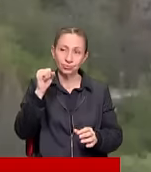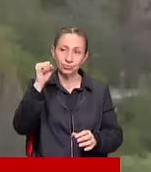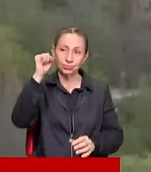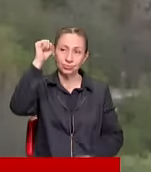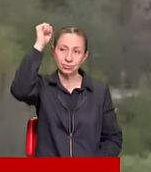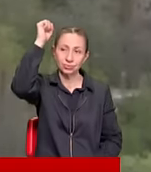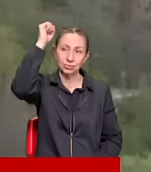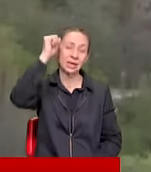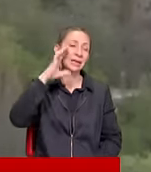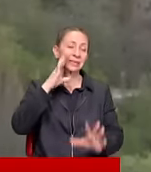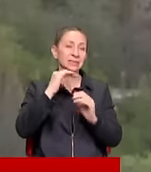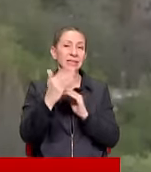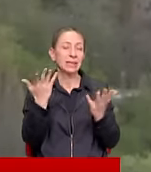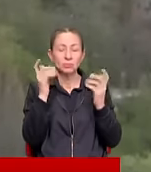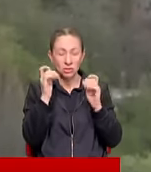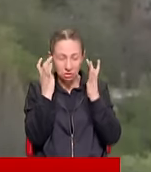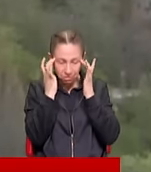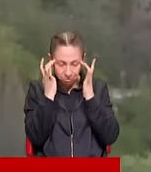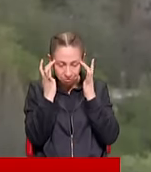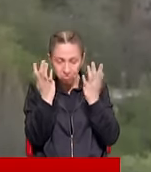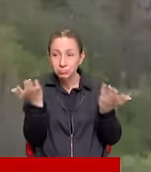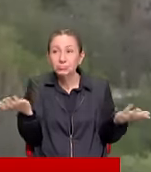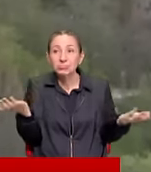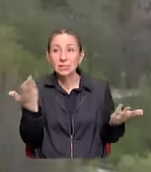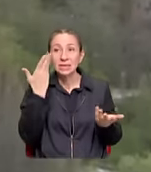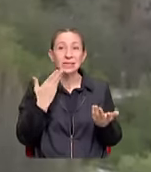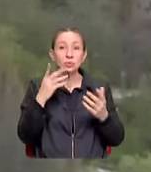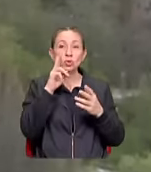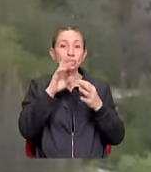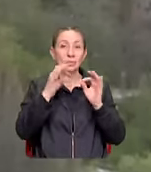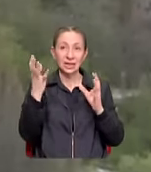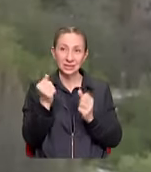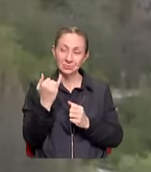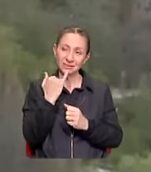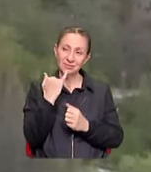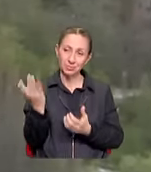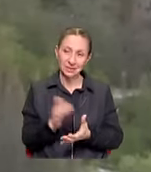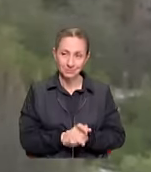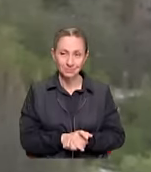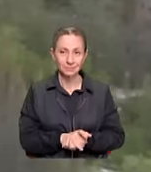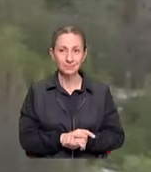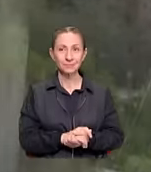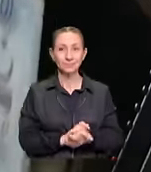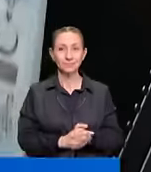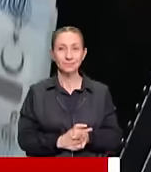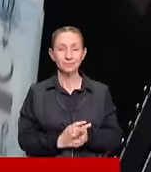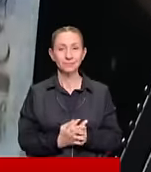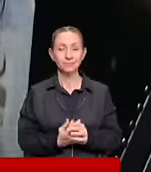gitti. Vatandaş da ne yapacağını şaşırdı. İzleyelim, son cümlelerini alacağız konuğumuzun.